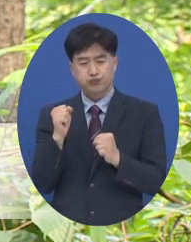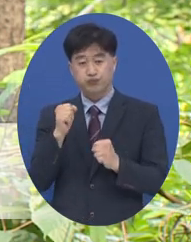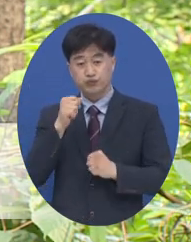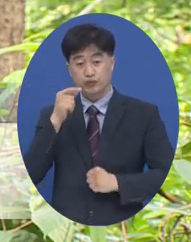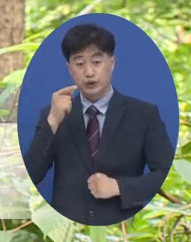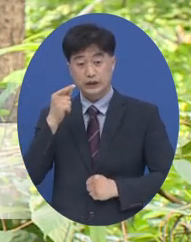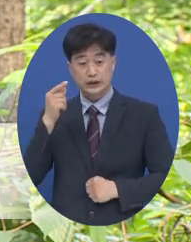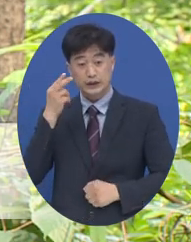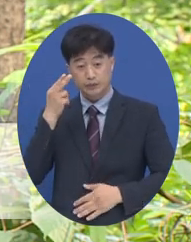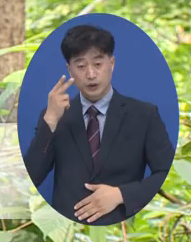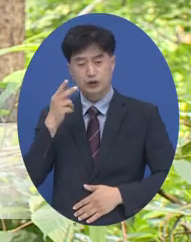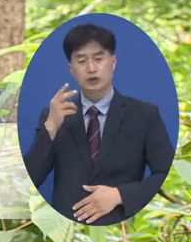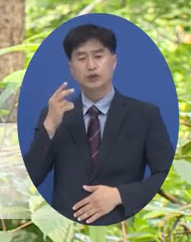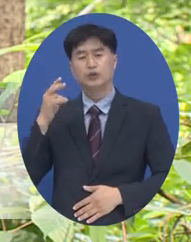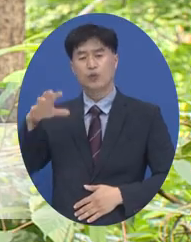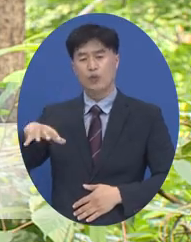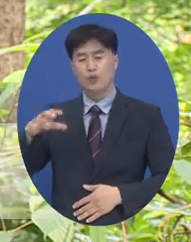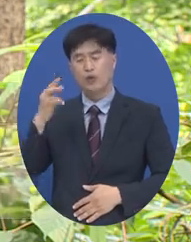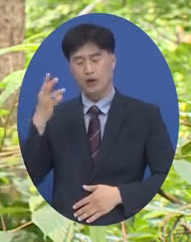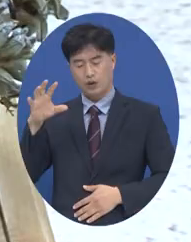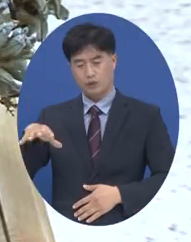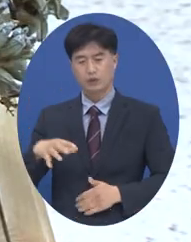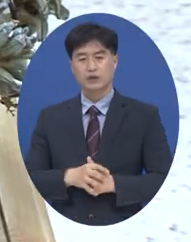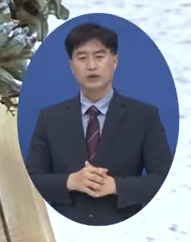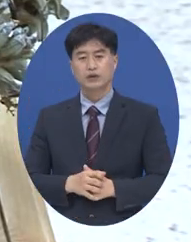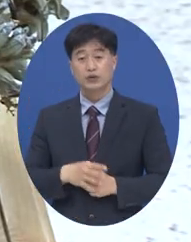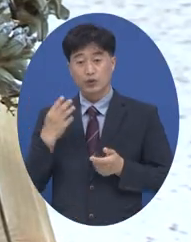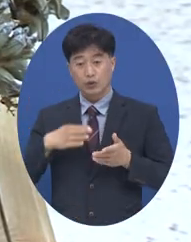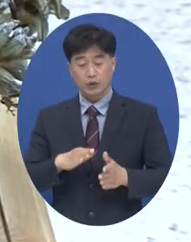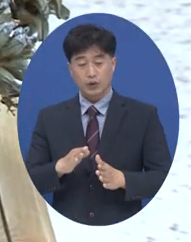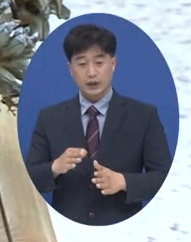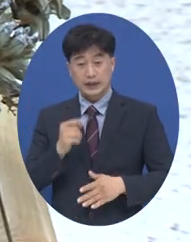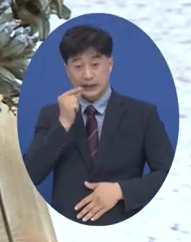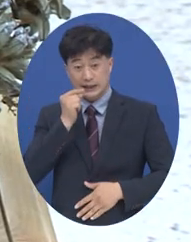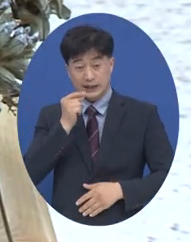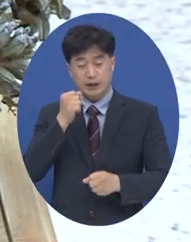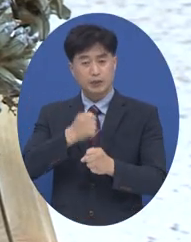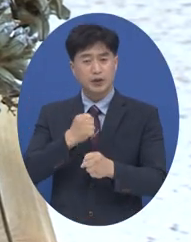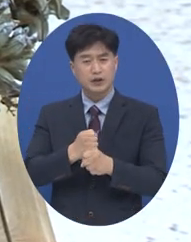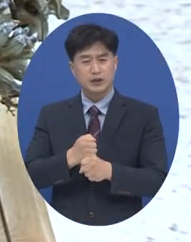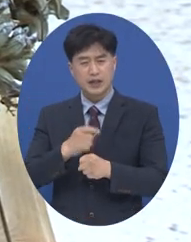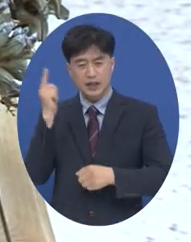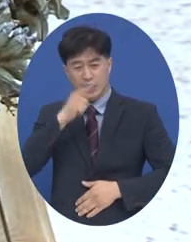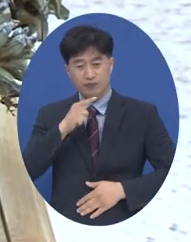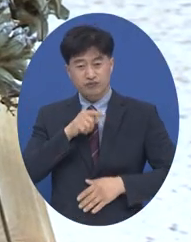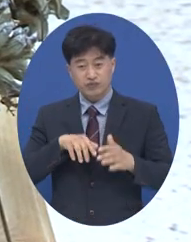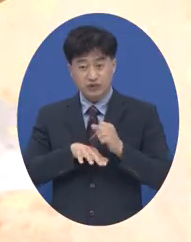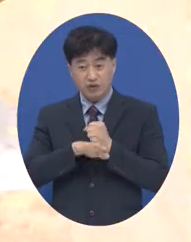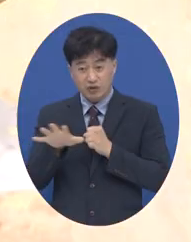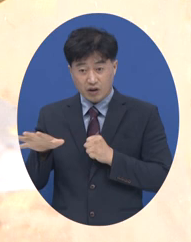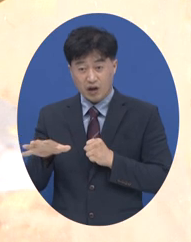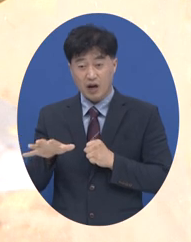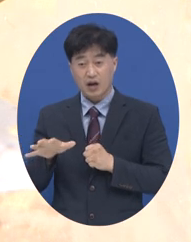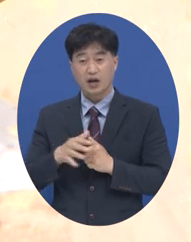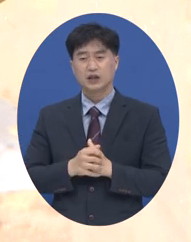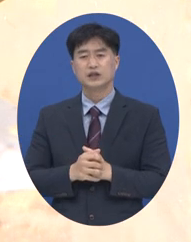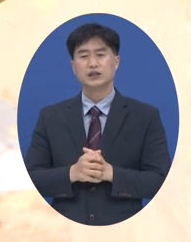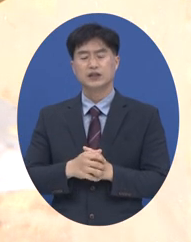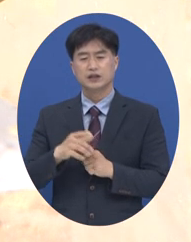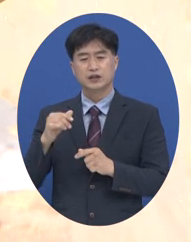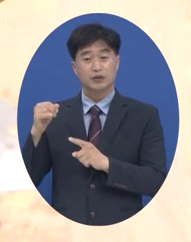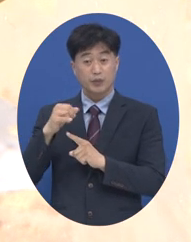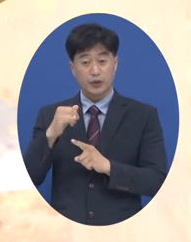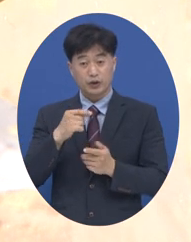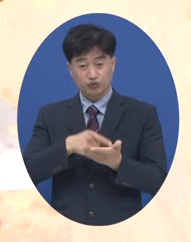그 북미 대륙이 원산으로 알려져 있습니다. 경기도가 잣 생산에 악영향을 끼치는 소나무 허리노린재